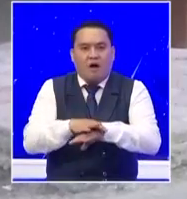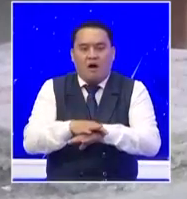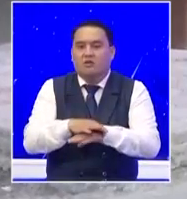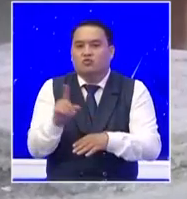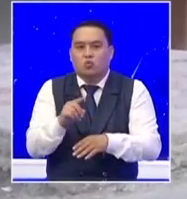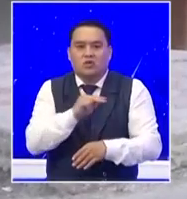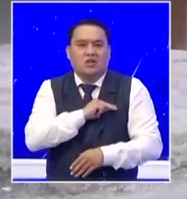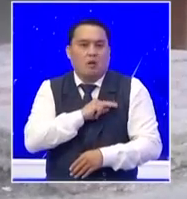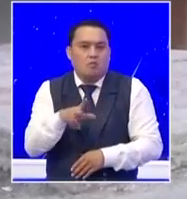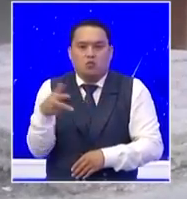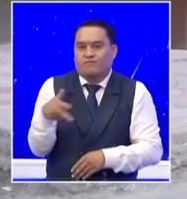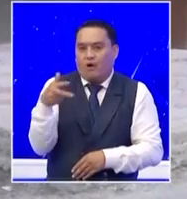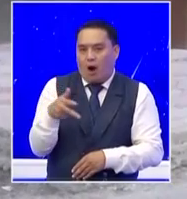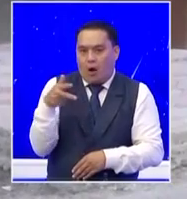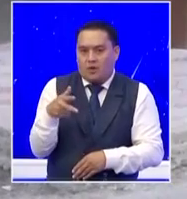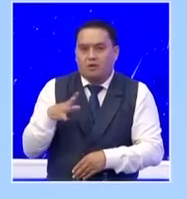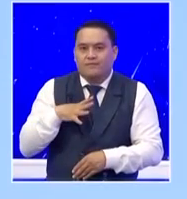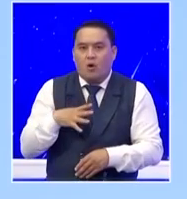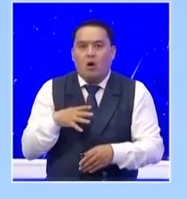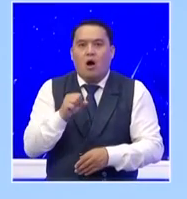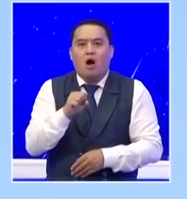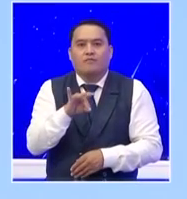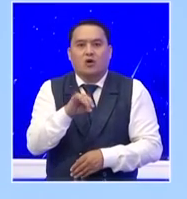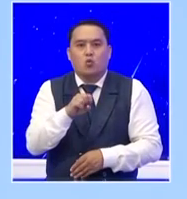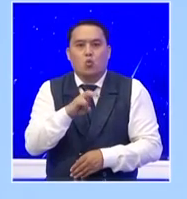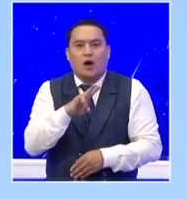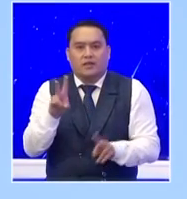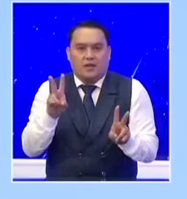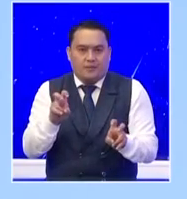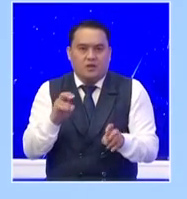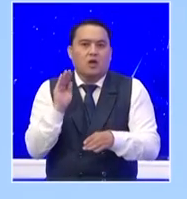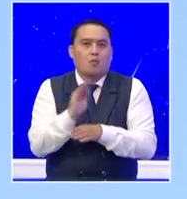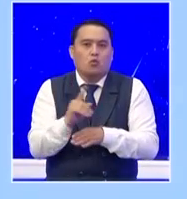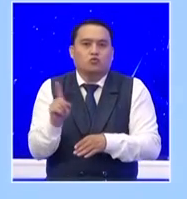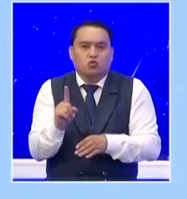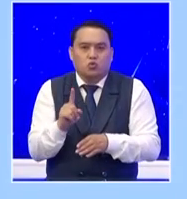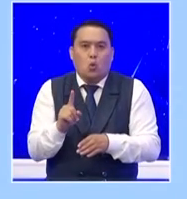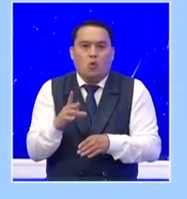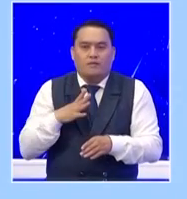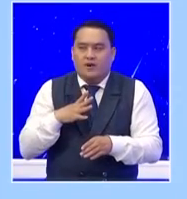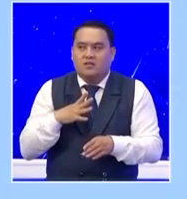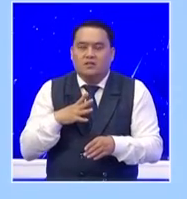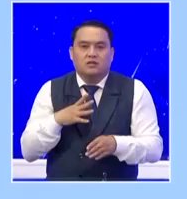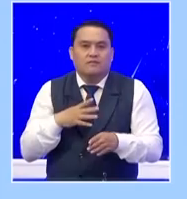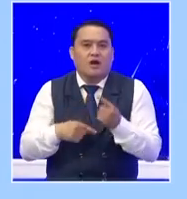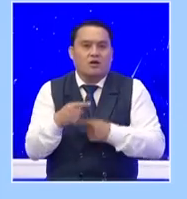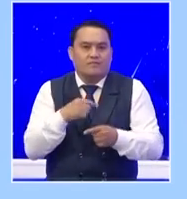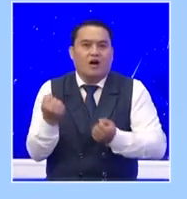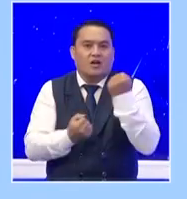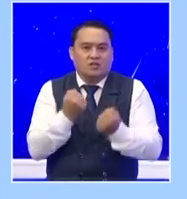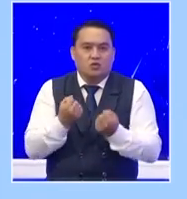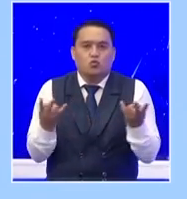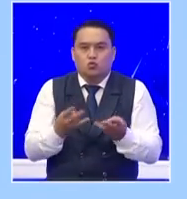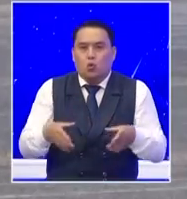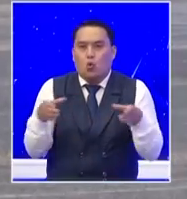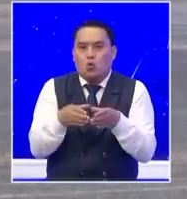неисправности в работе программного обеспечения комплекса «Автоураган». Дополним, дабы справедливость восторжествовала, водителям пришлось